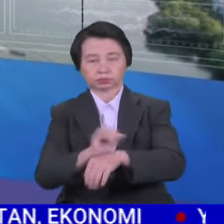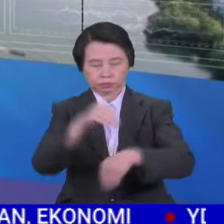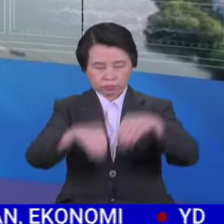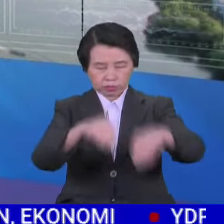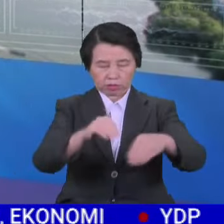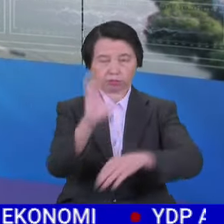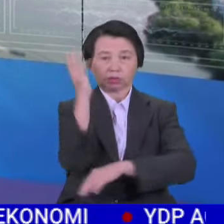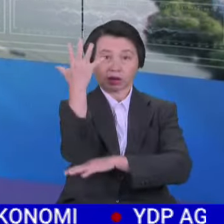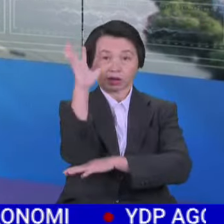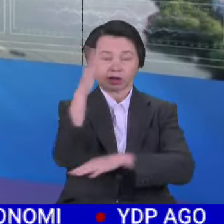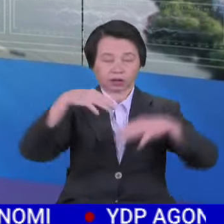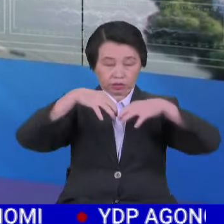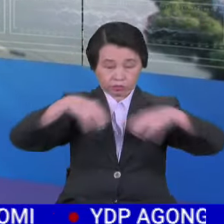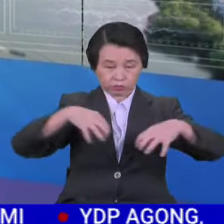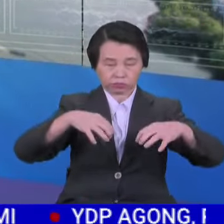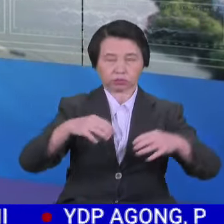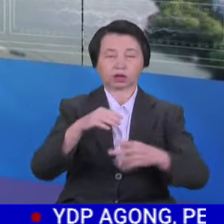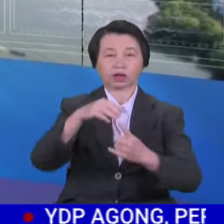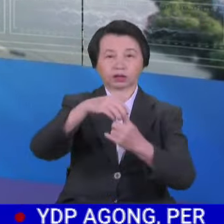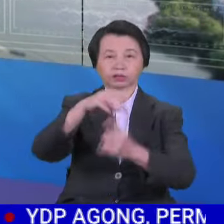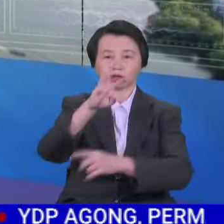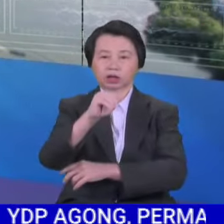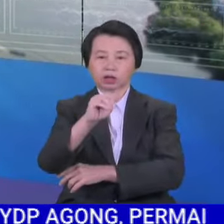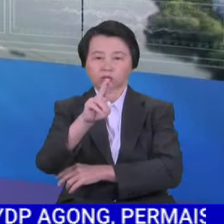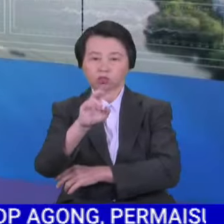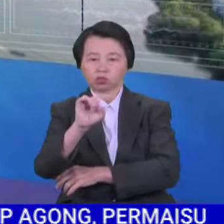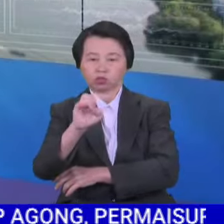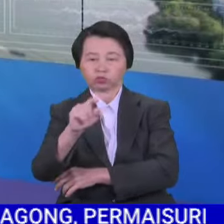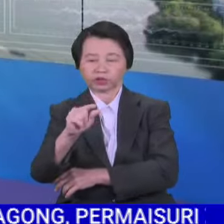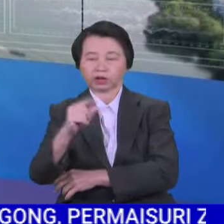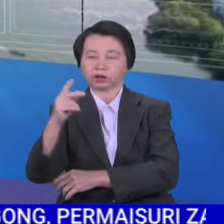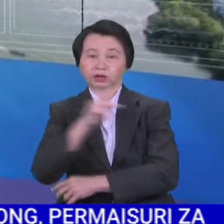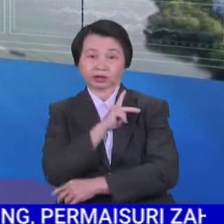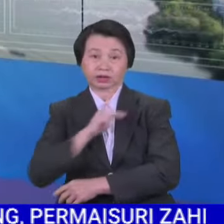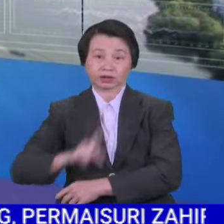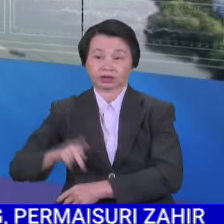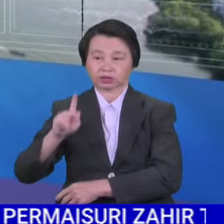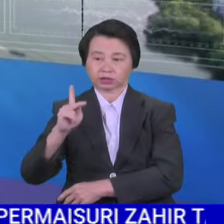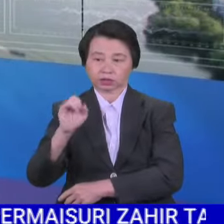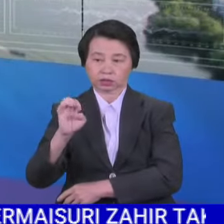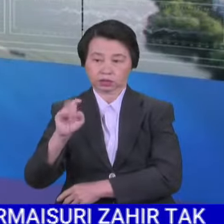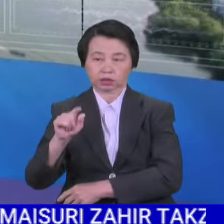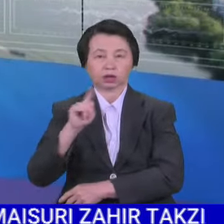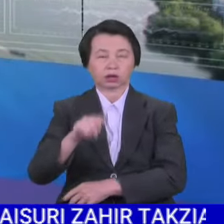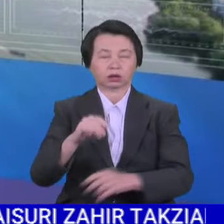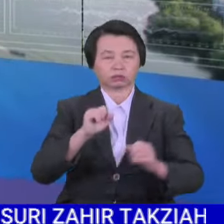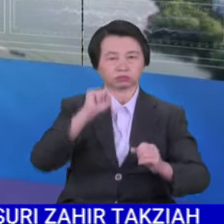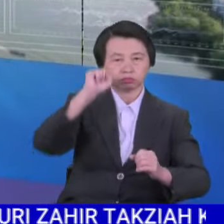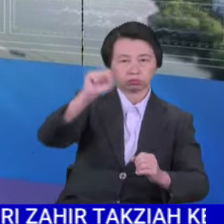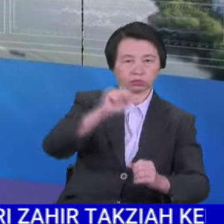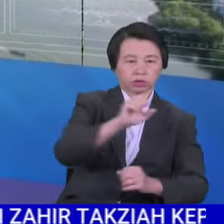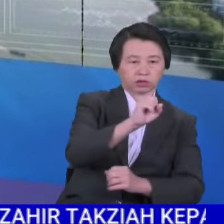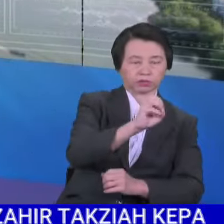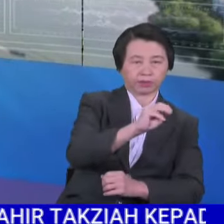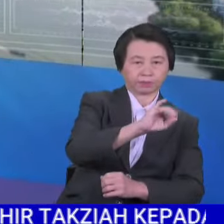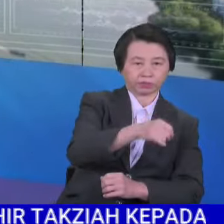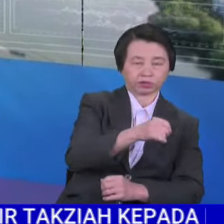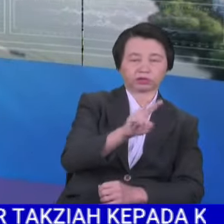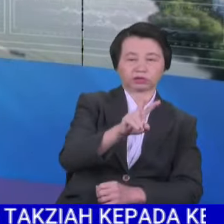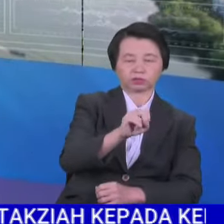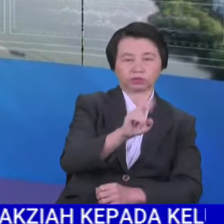tanaman durian khususnya Musang King merupakan antara tanaman keutamaan pelan pembangunan Sabah Maju Jaya smj